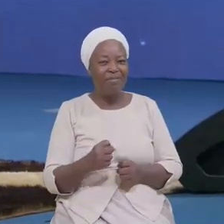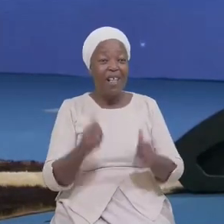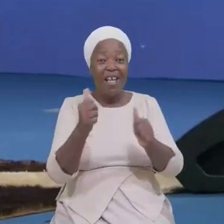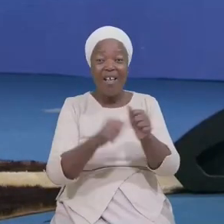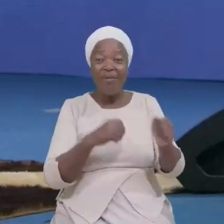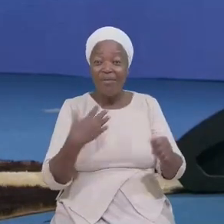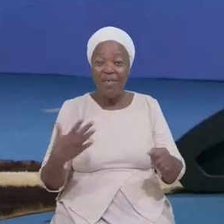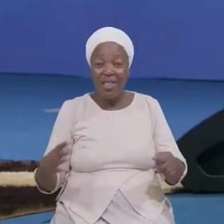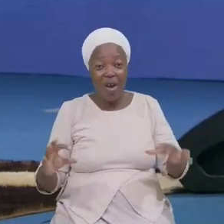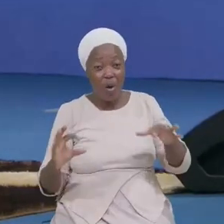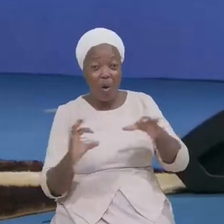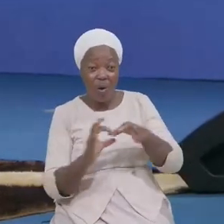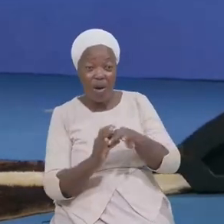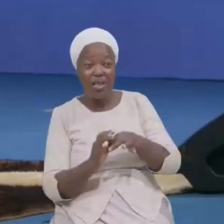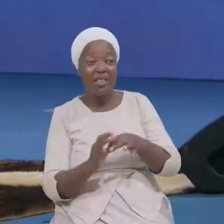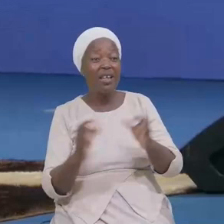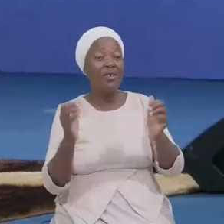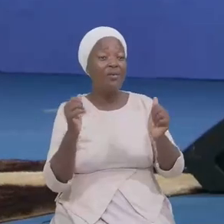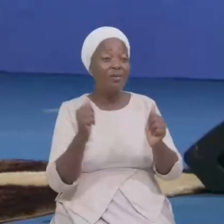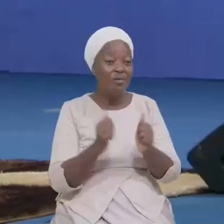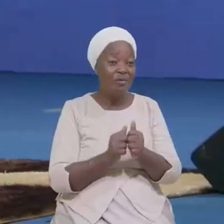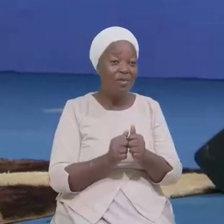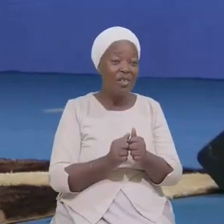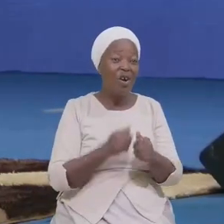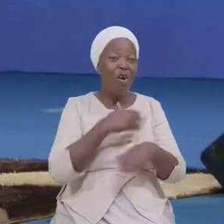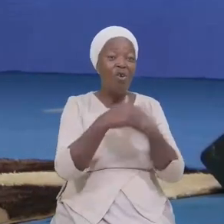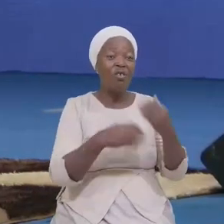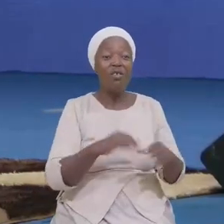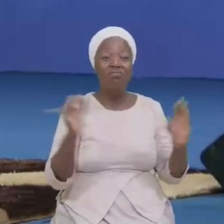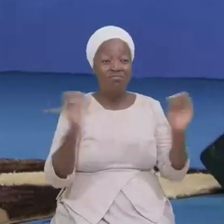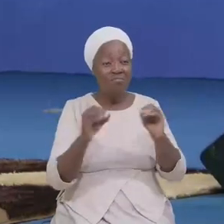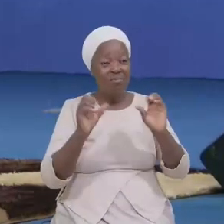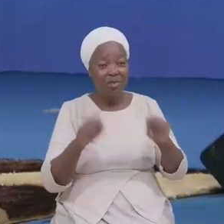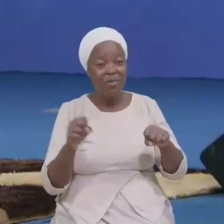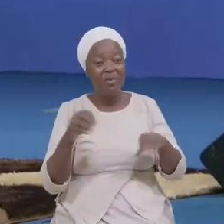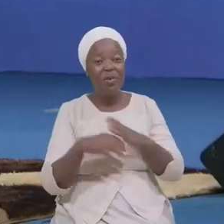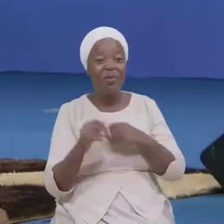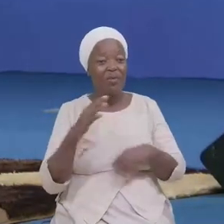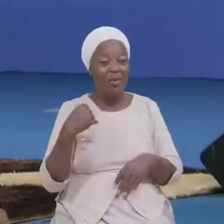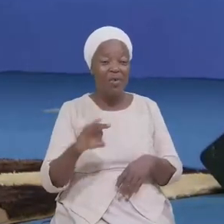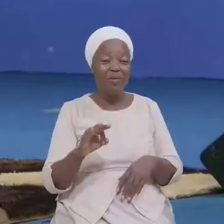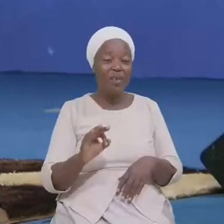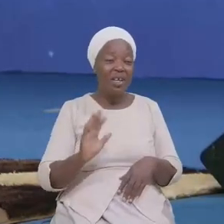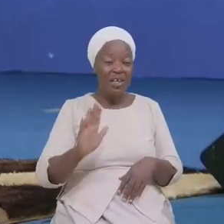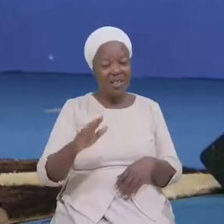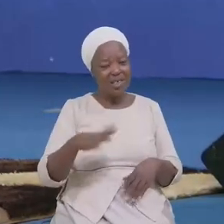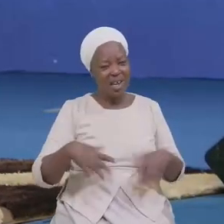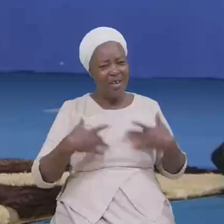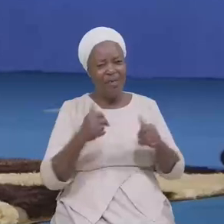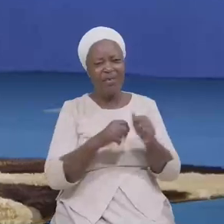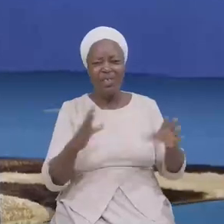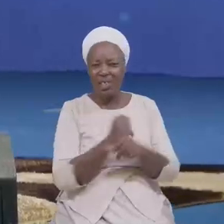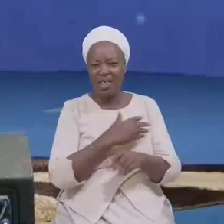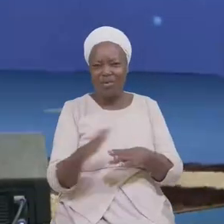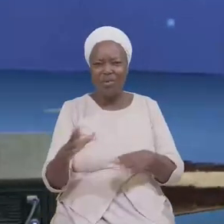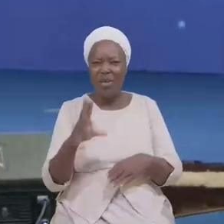tout ce qui était connecté à toutes les impossibilités de sa vie, tout a été enlevé. Il n'y avait pas de